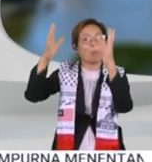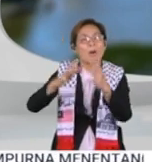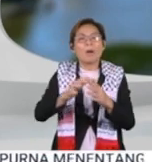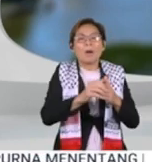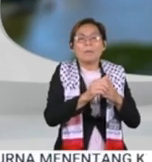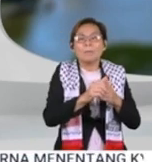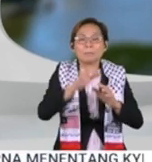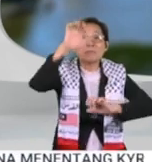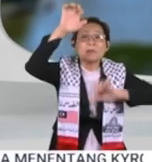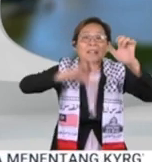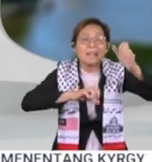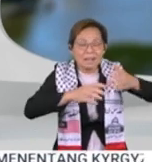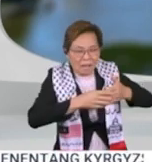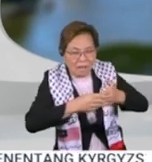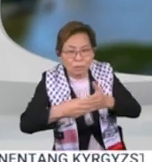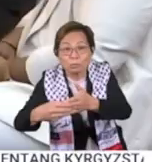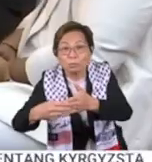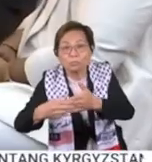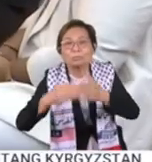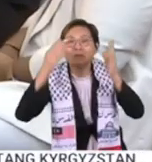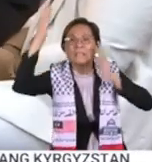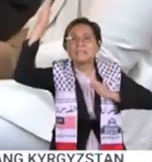tuju negara yang cemerlang.